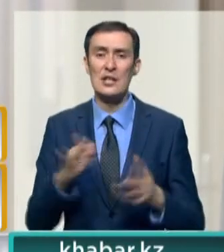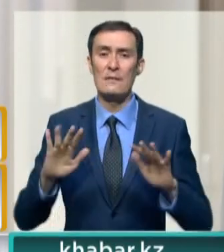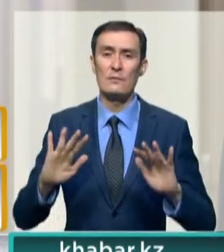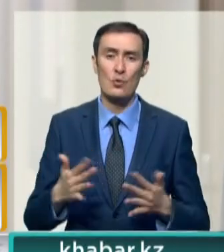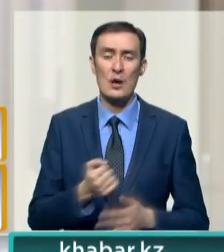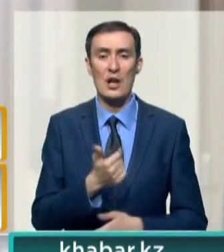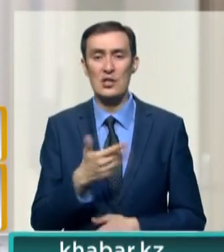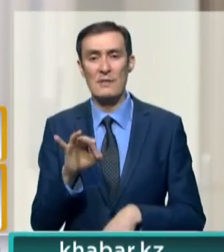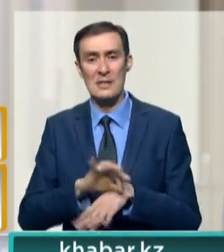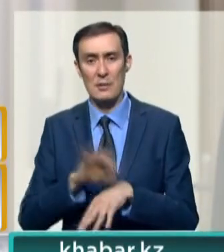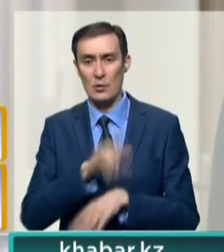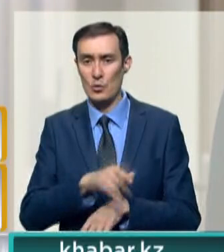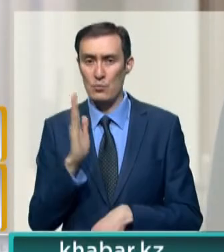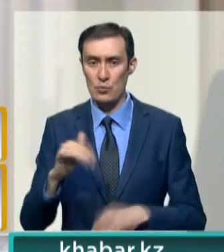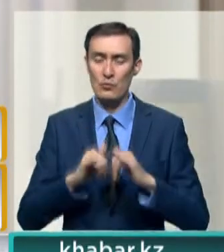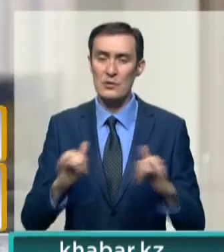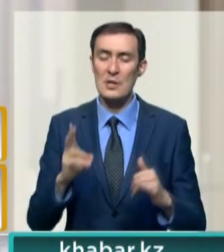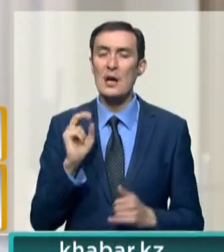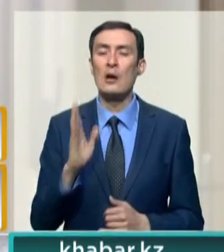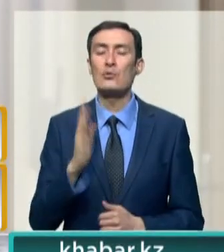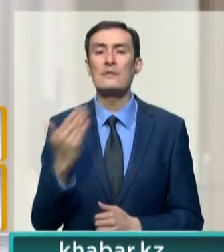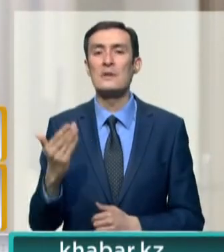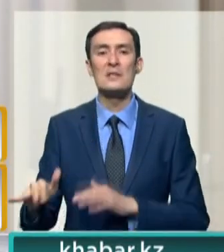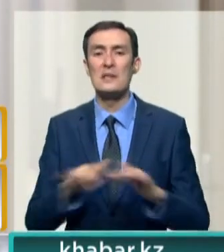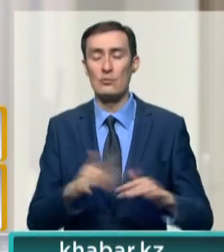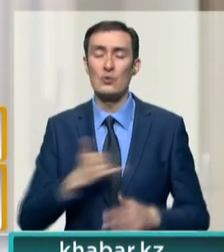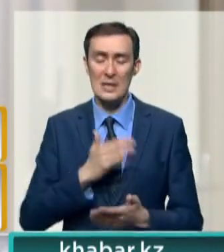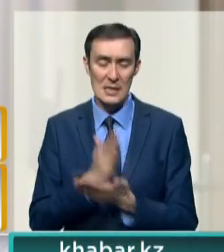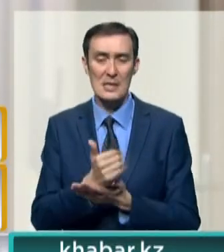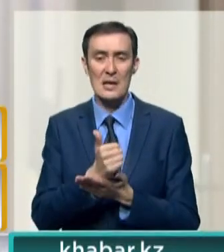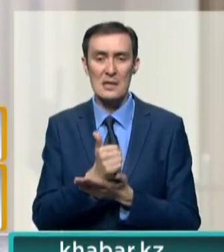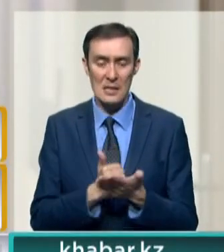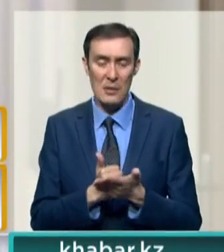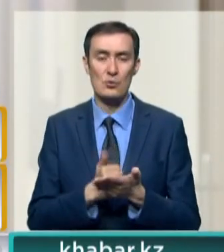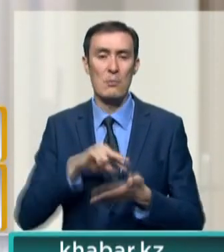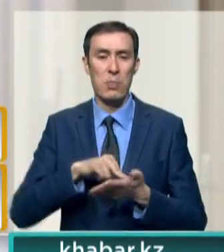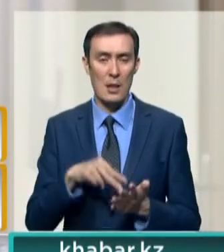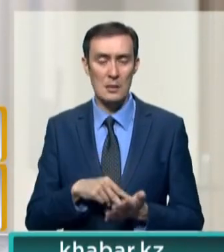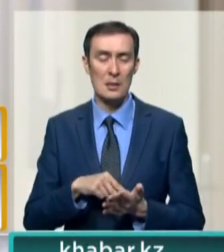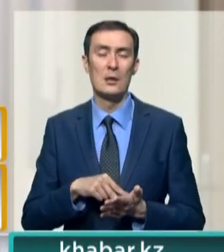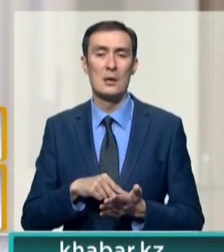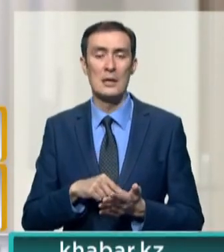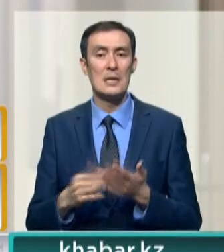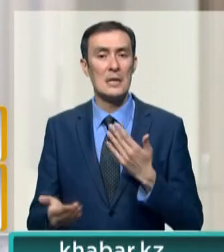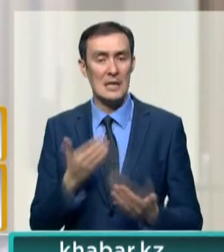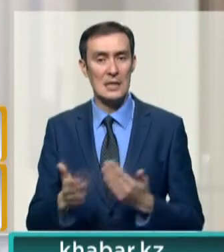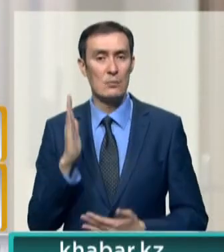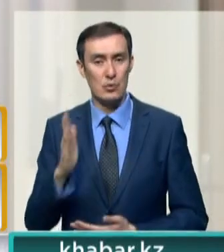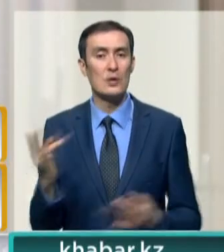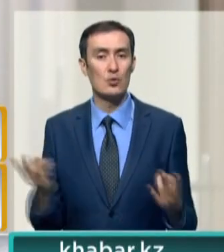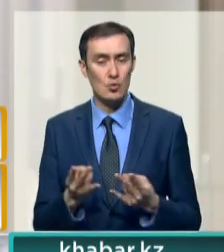число заболевших будет расти, как будете действовать? У нас есть резервный план. И при